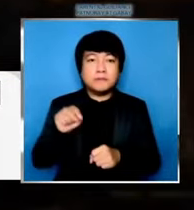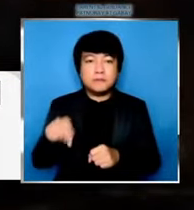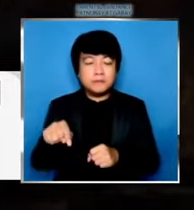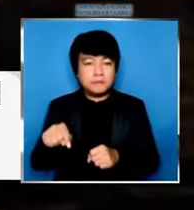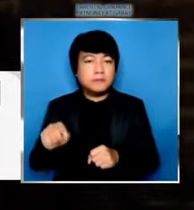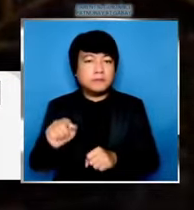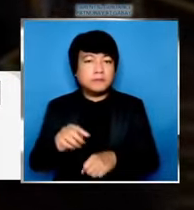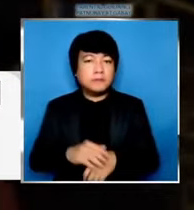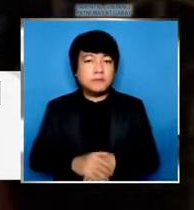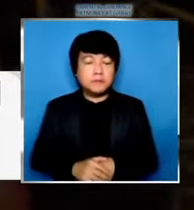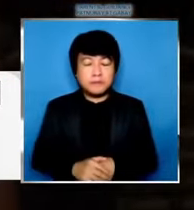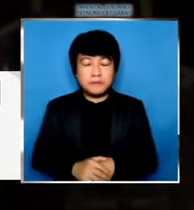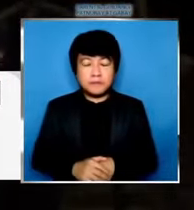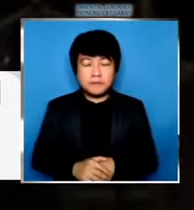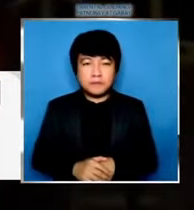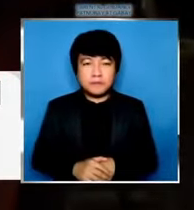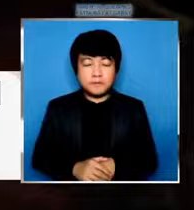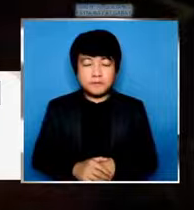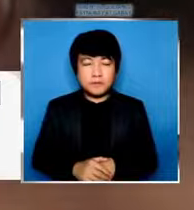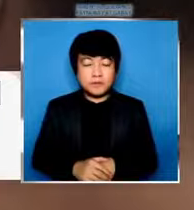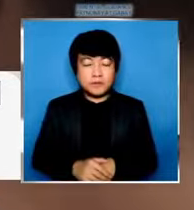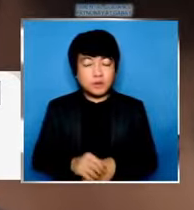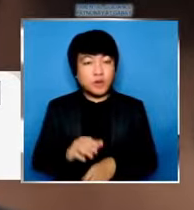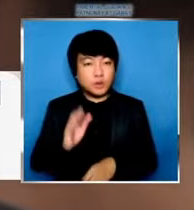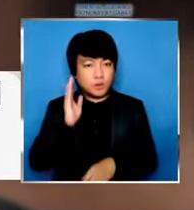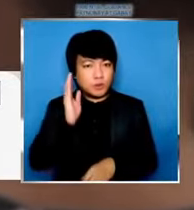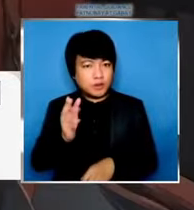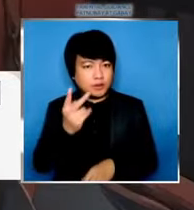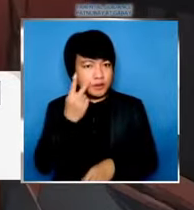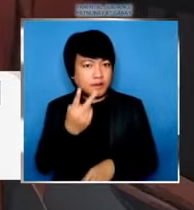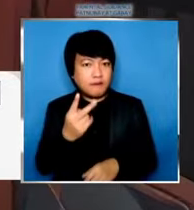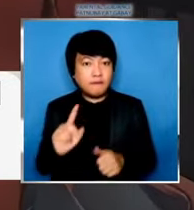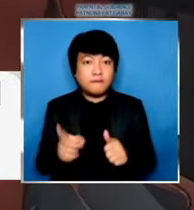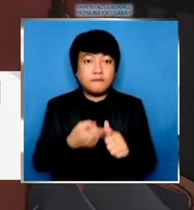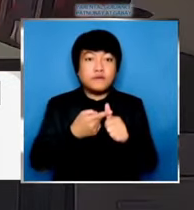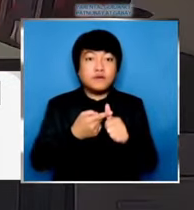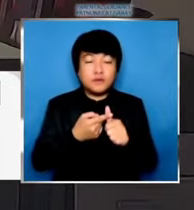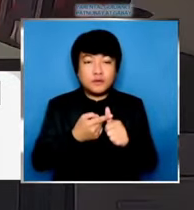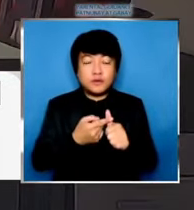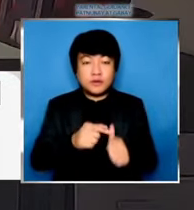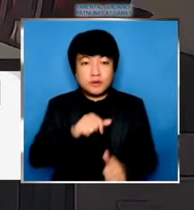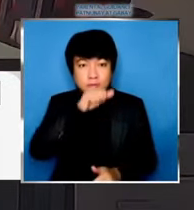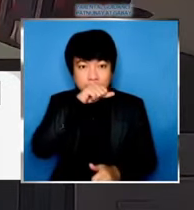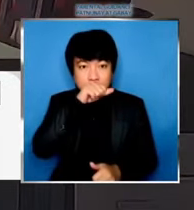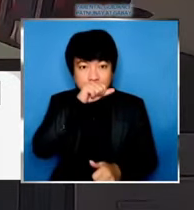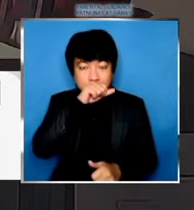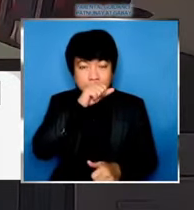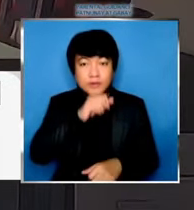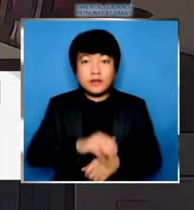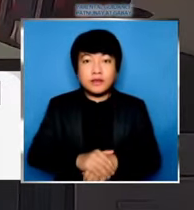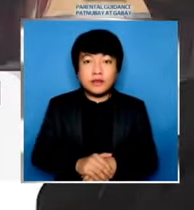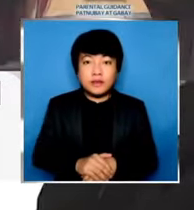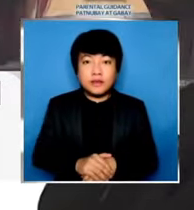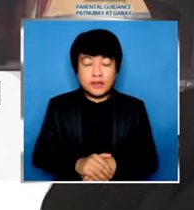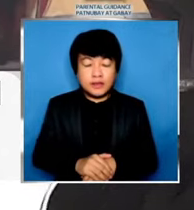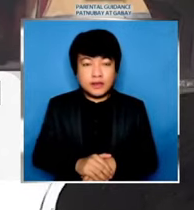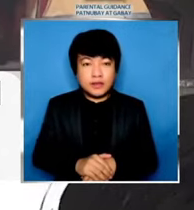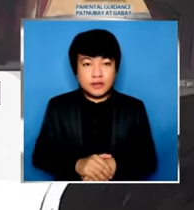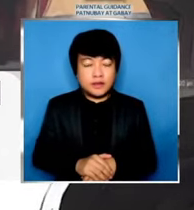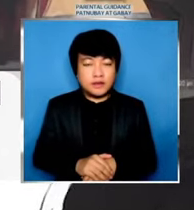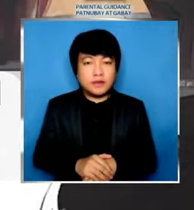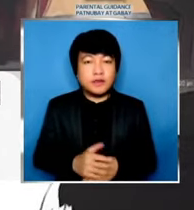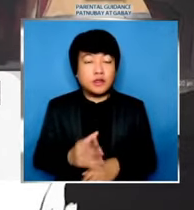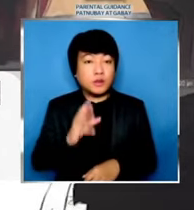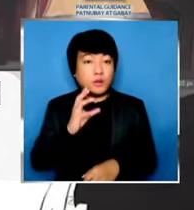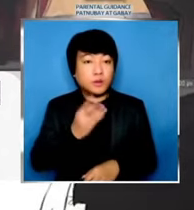si Brian Brazil. At matutunghayan din ang first full animated film na Iti Mapukpukaw The Missing na isa sa mga producer ay